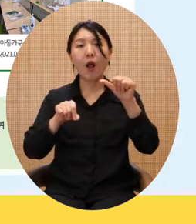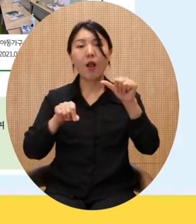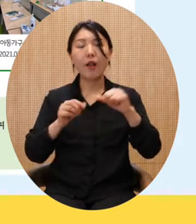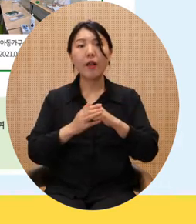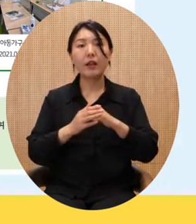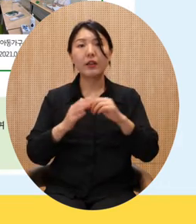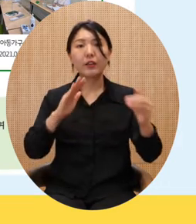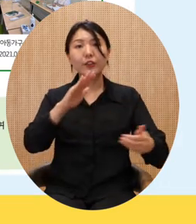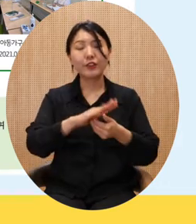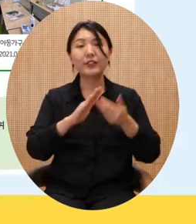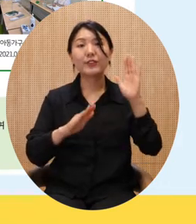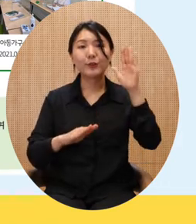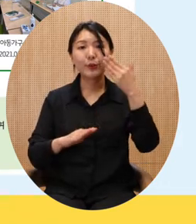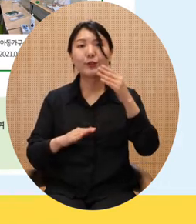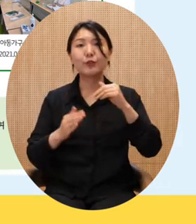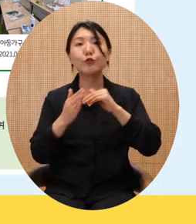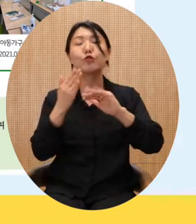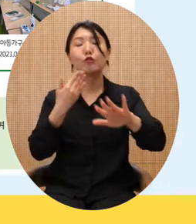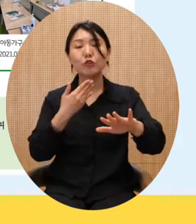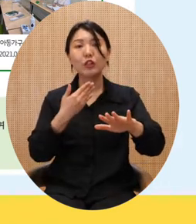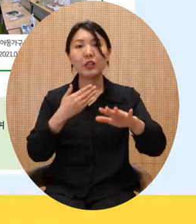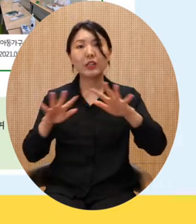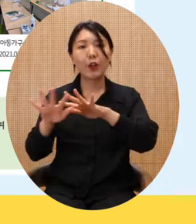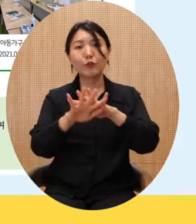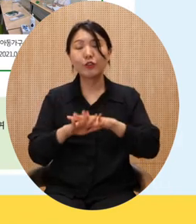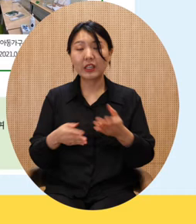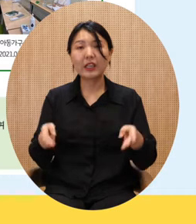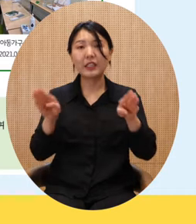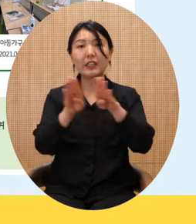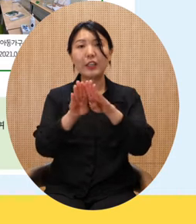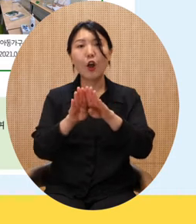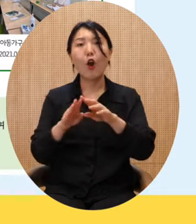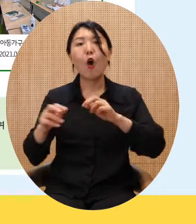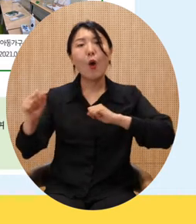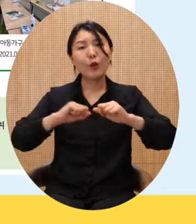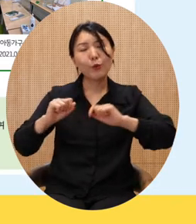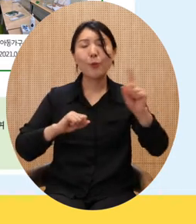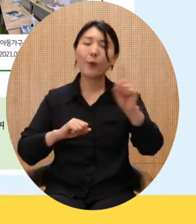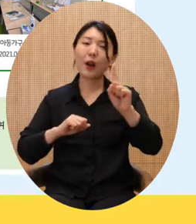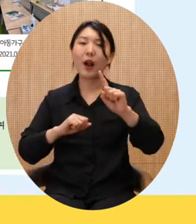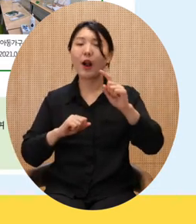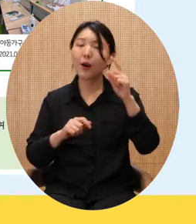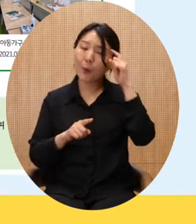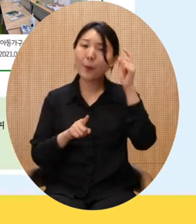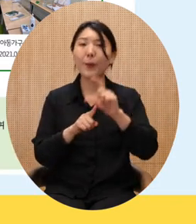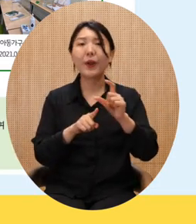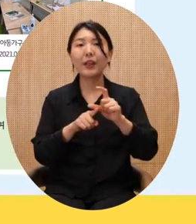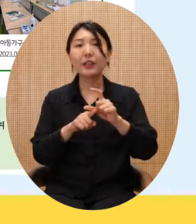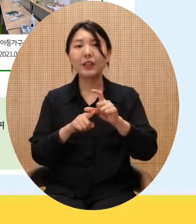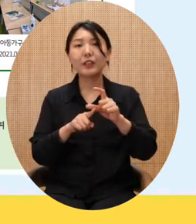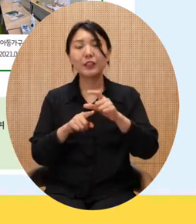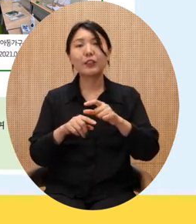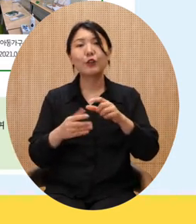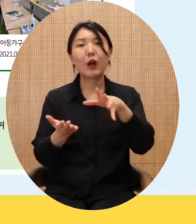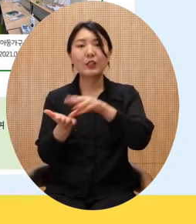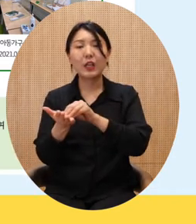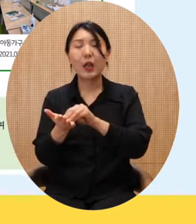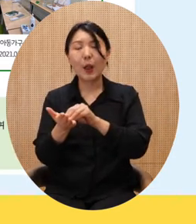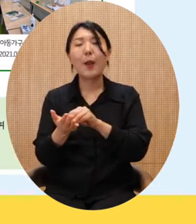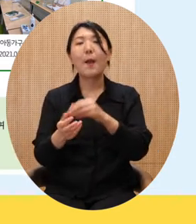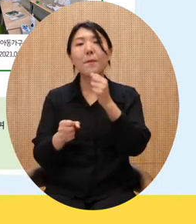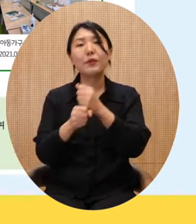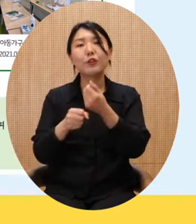이루어졌고요. 이후에 이제 네트워크 기관들은 어떤 활동을 할 수 있을지 활동 과제 수립을 위해서 머리를 맞대기